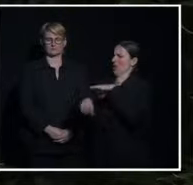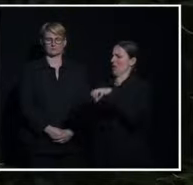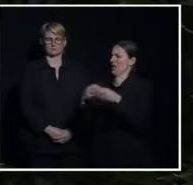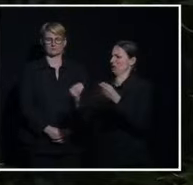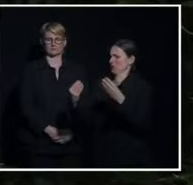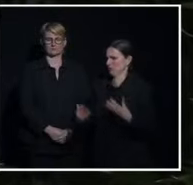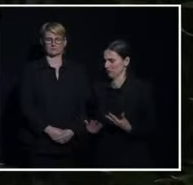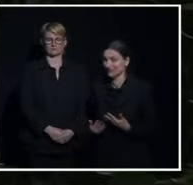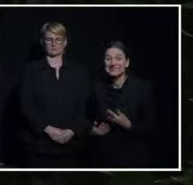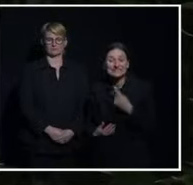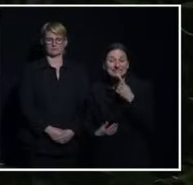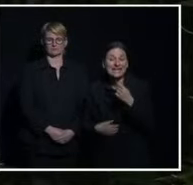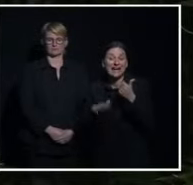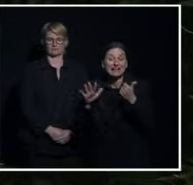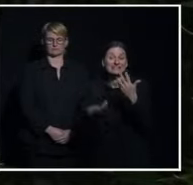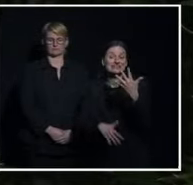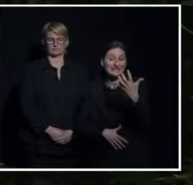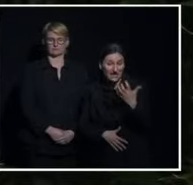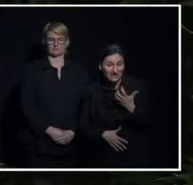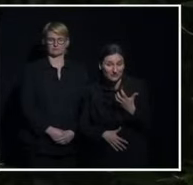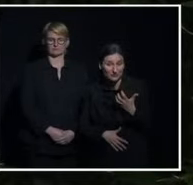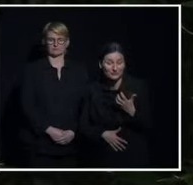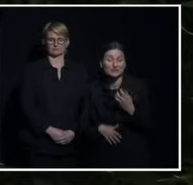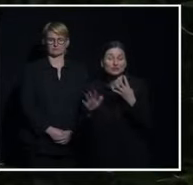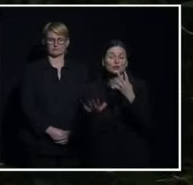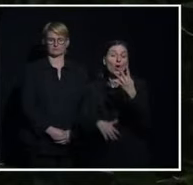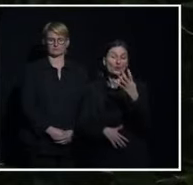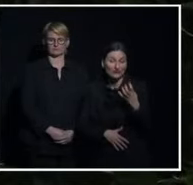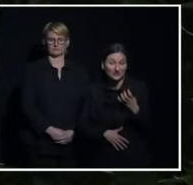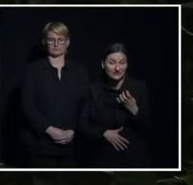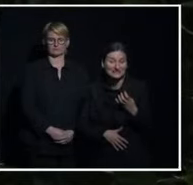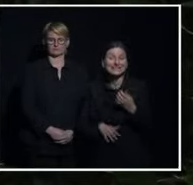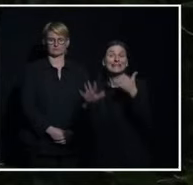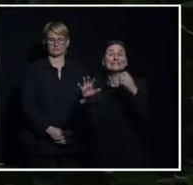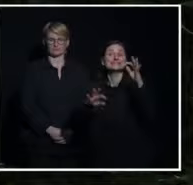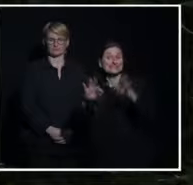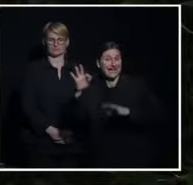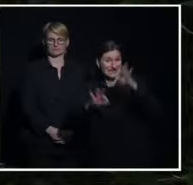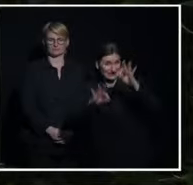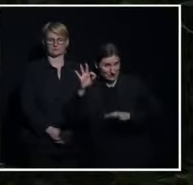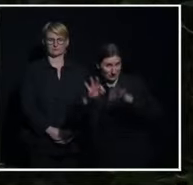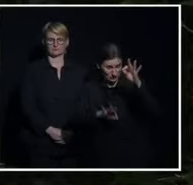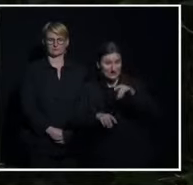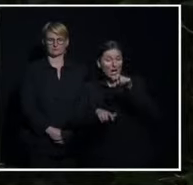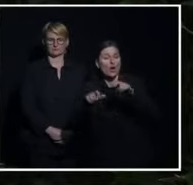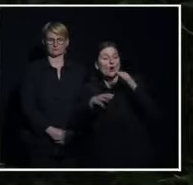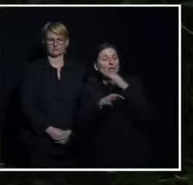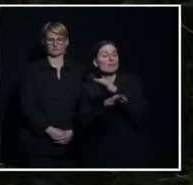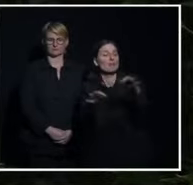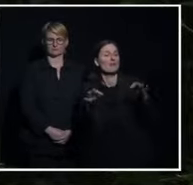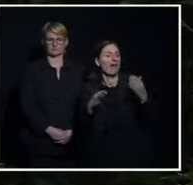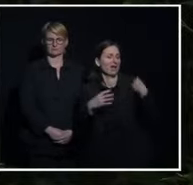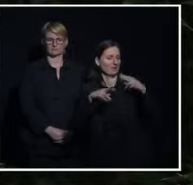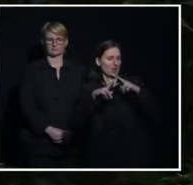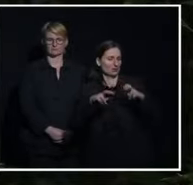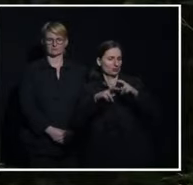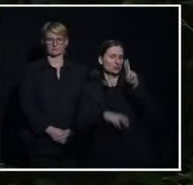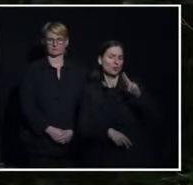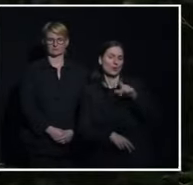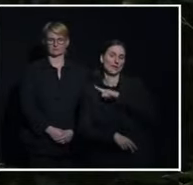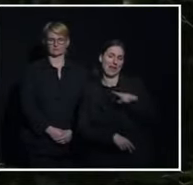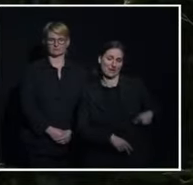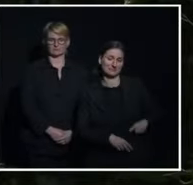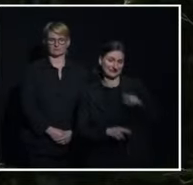Kriminalitätsrate, sagen jeweils 56, 49 und 60% aller befragten Bürger einer Studie der